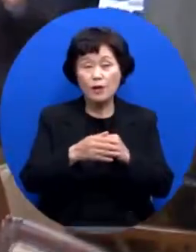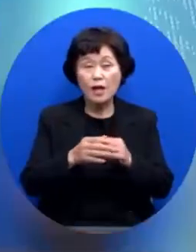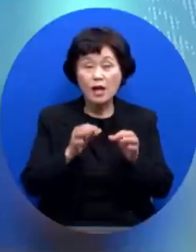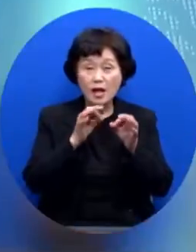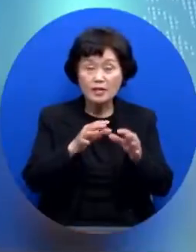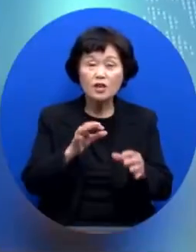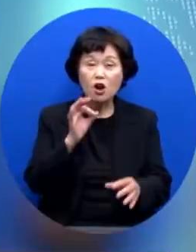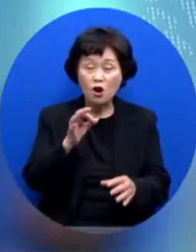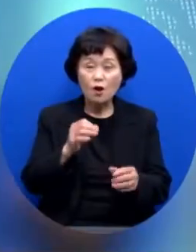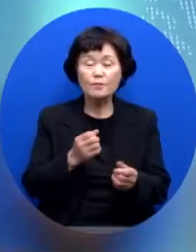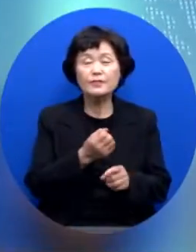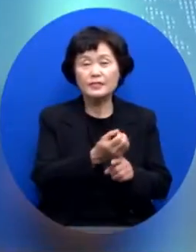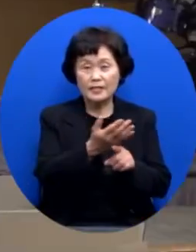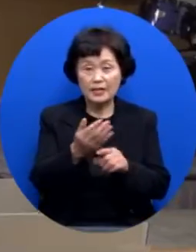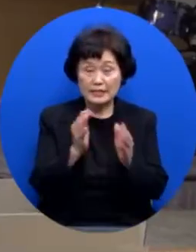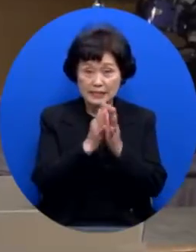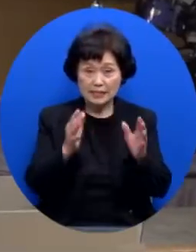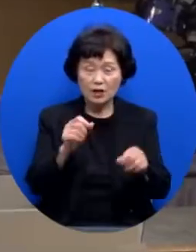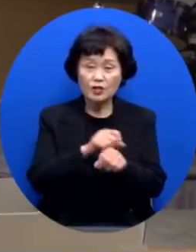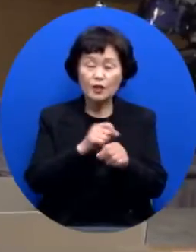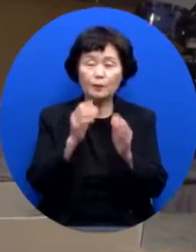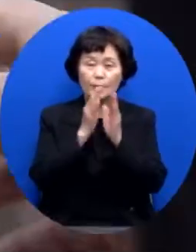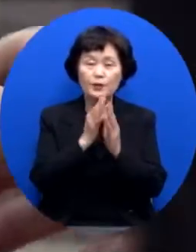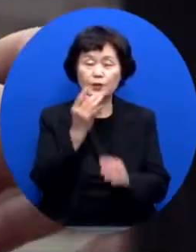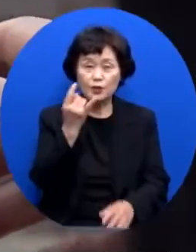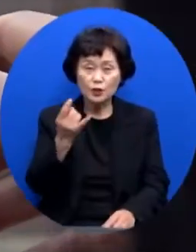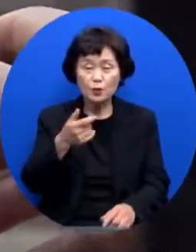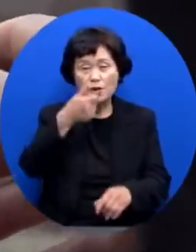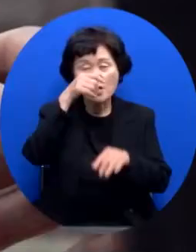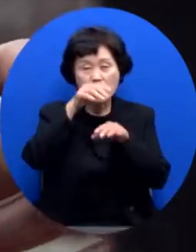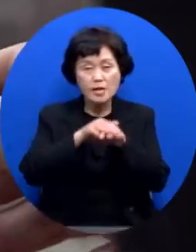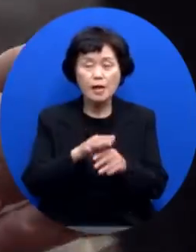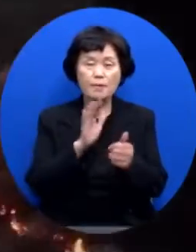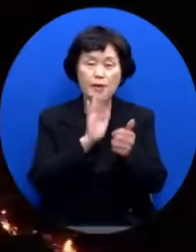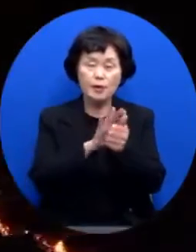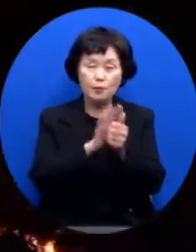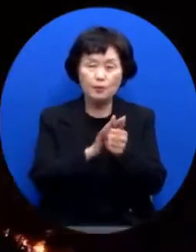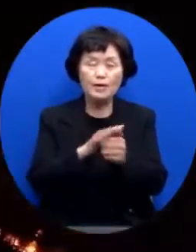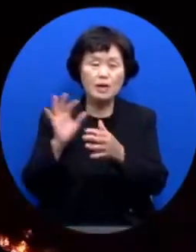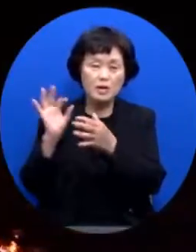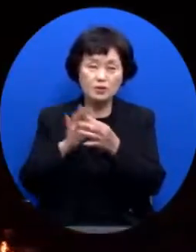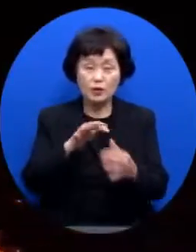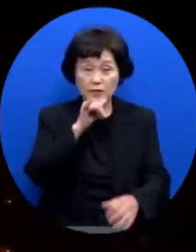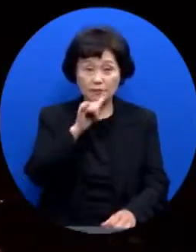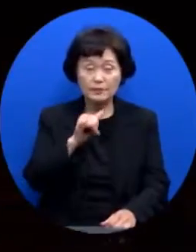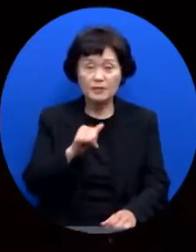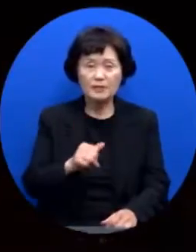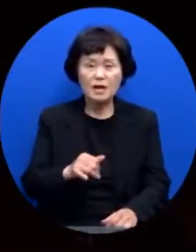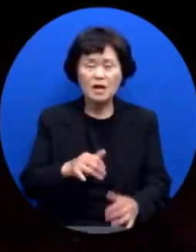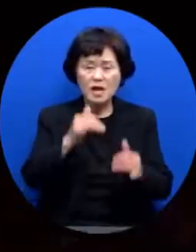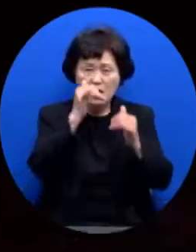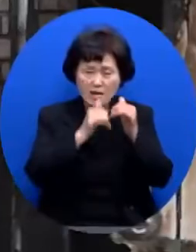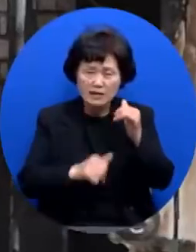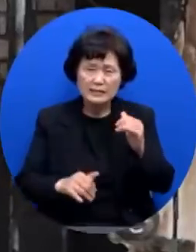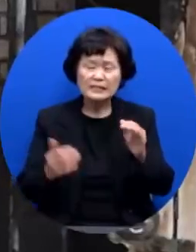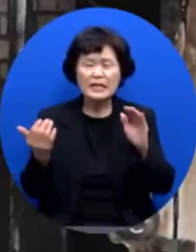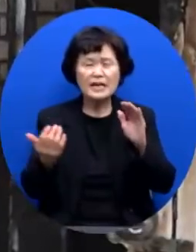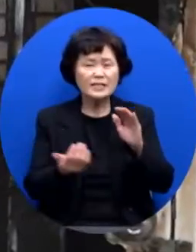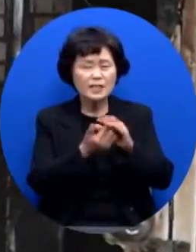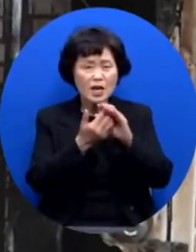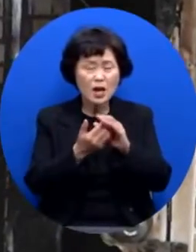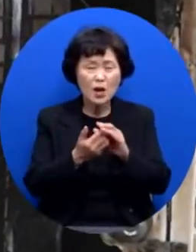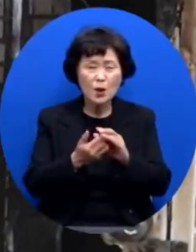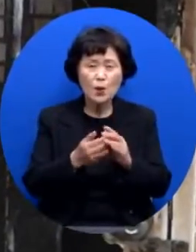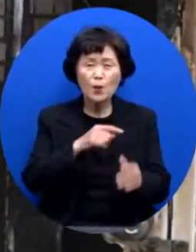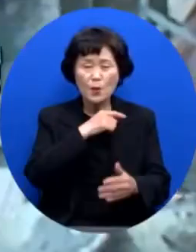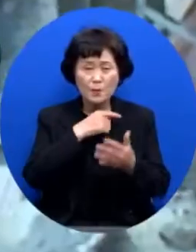시작으로 특별기도회, 교회 온라인 예배 지원 등을 벌였습니다. 올해 역대 최악의 산불로 기록된 동해안 산불로